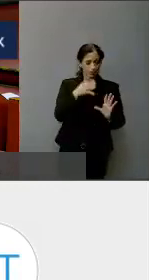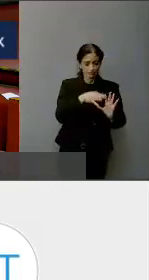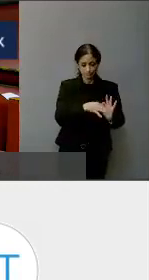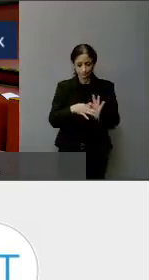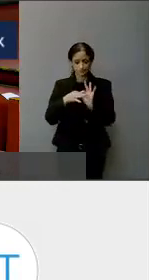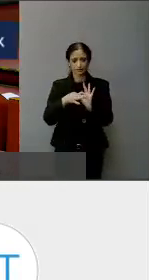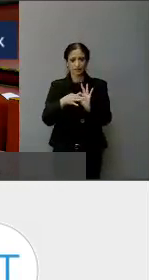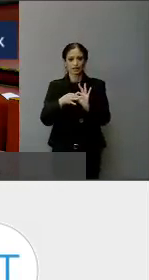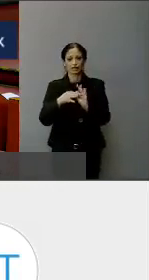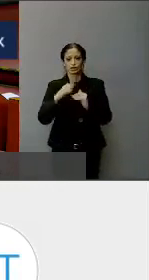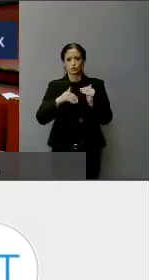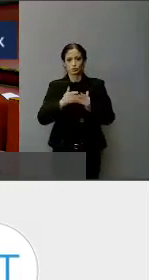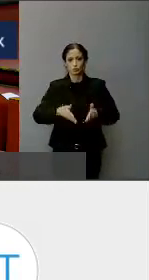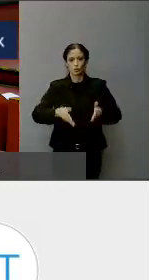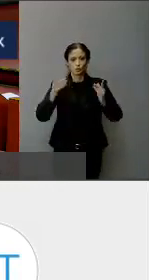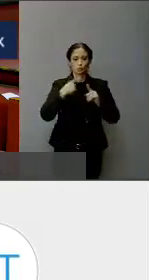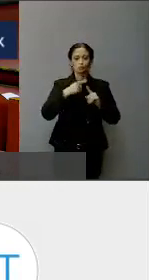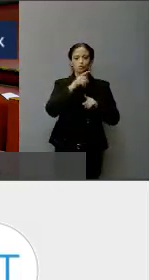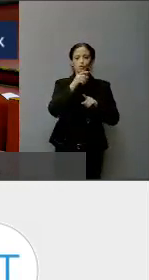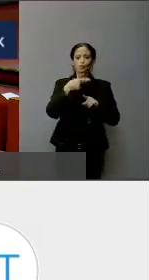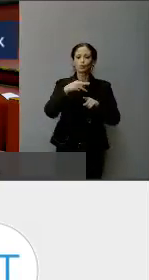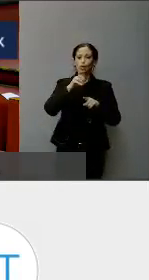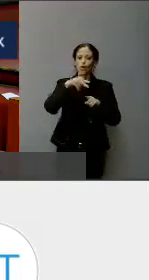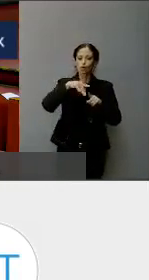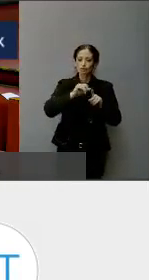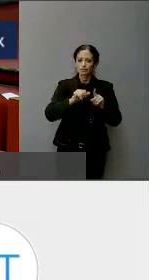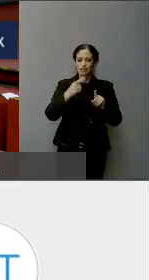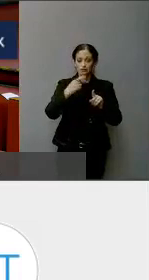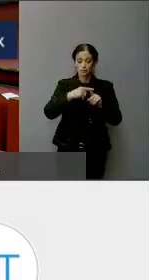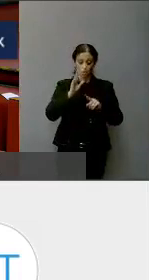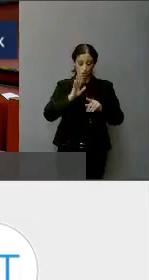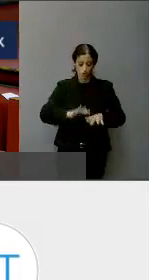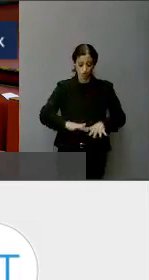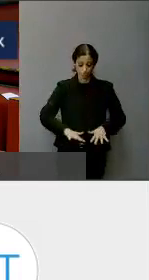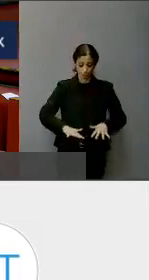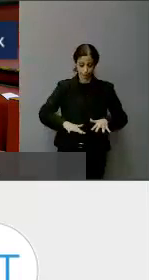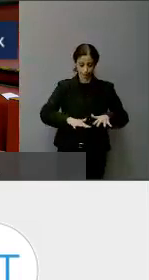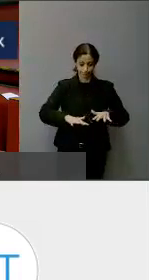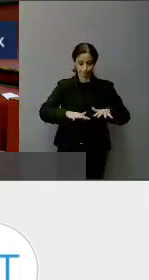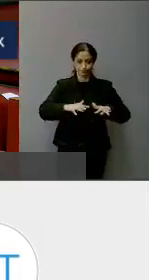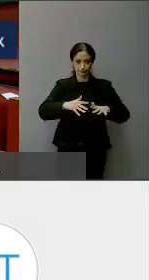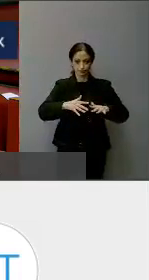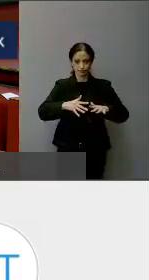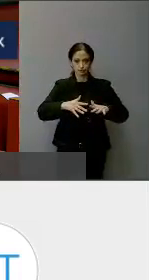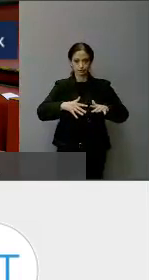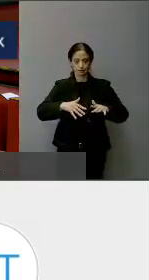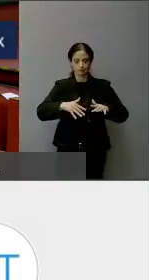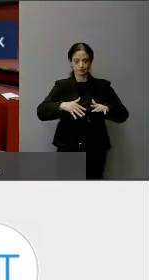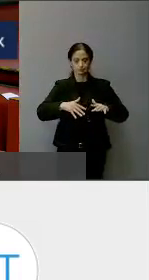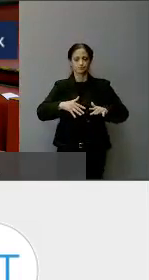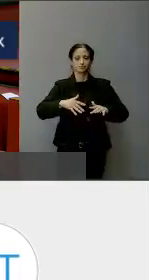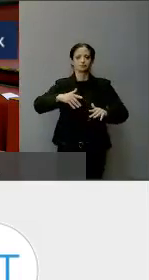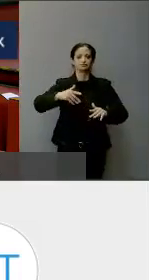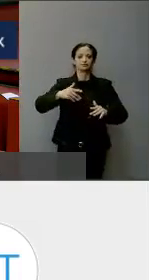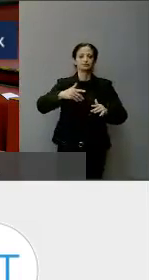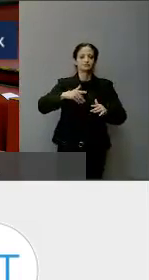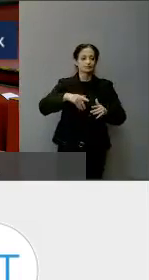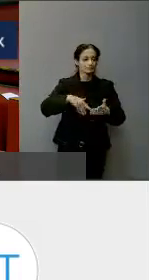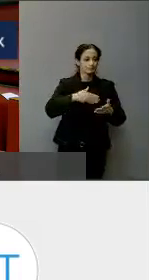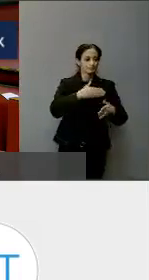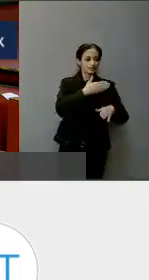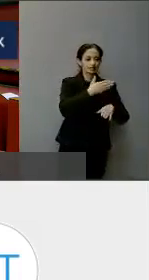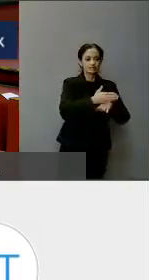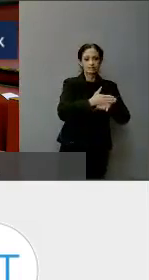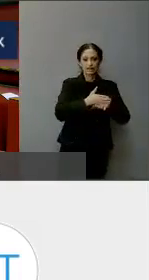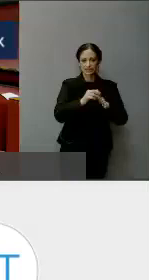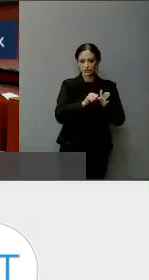gronda niente ci sono tutta una serie di osservazioni e le acque superficiali e sotterranee ciclo integrato tutti i settori hanno posto